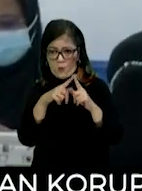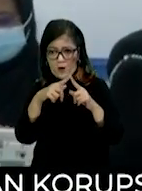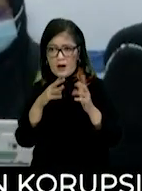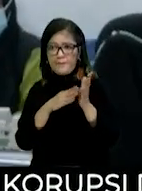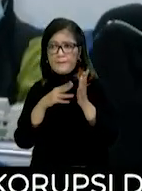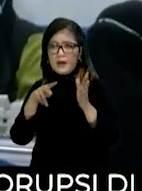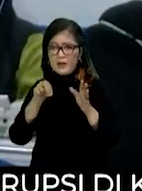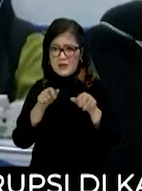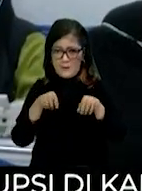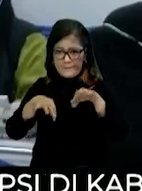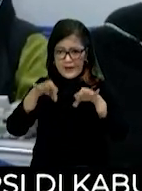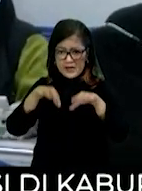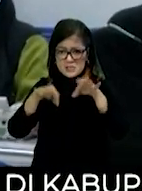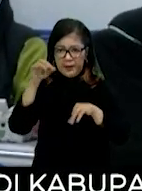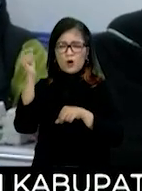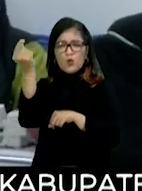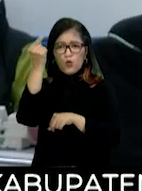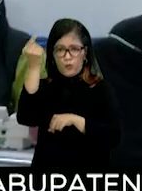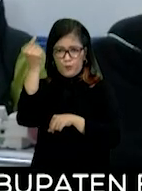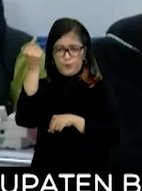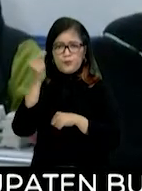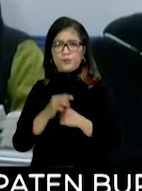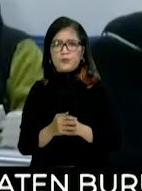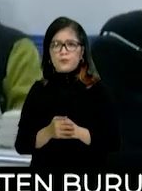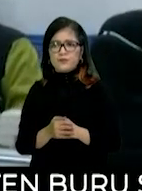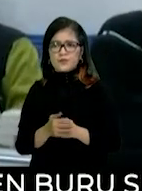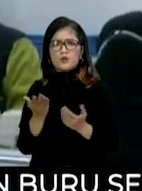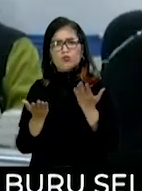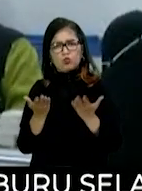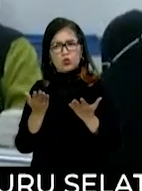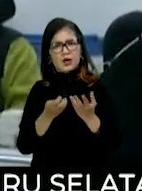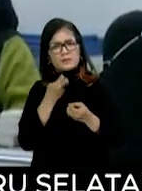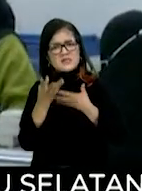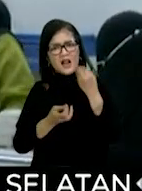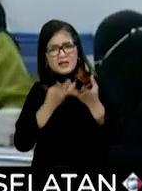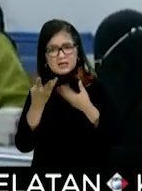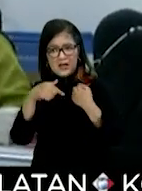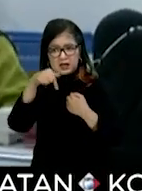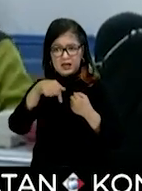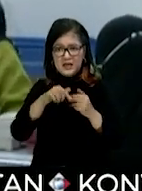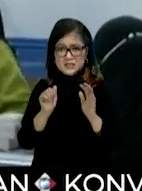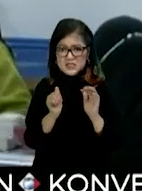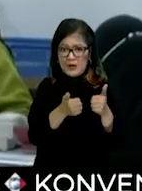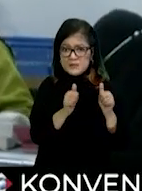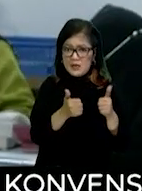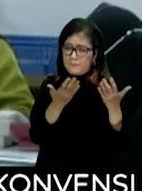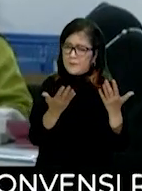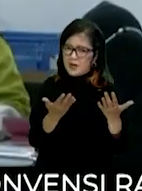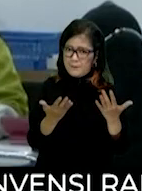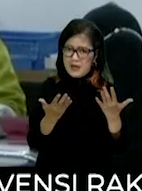Kartika Pulau Mas. Selamat siang, Dok. Siang, Mas. Ya, Dok, bisa dijelaskan terkait apa persiapan yang dilakukan atau antisipasi dari pihak rumah sakit